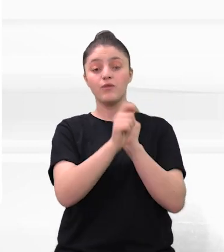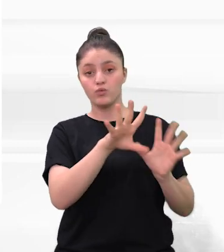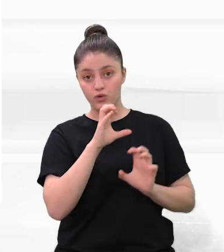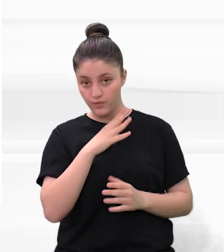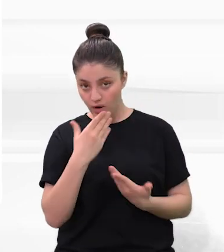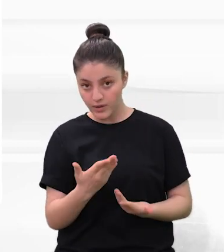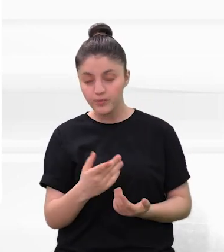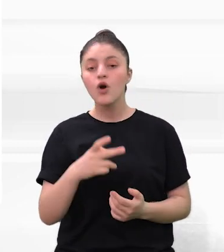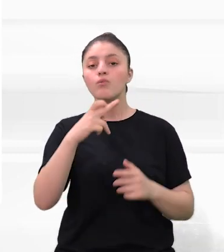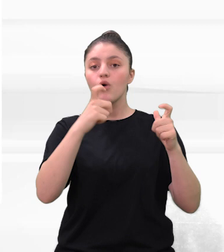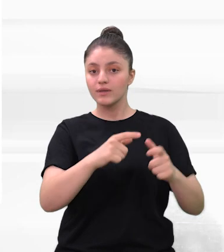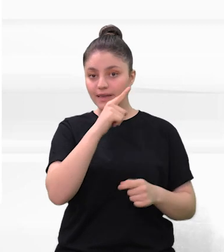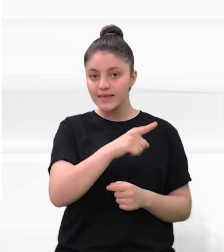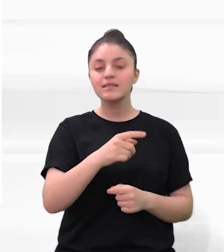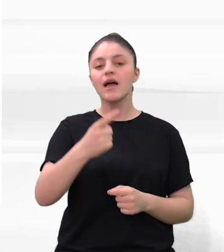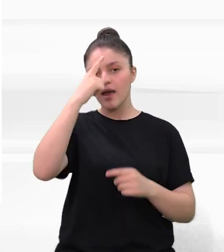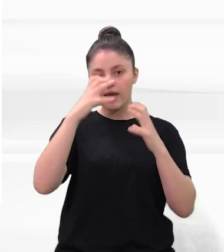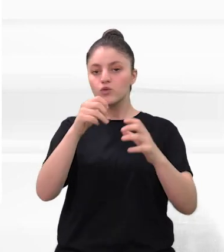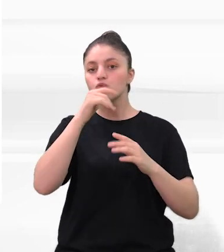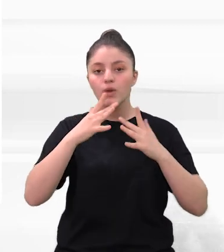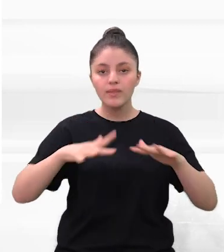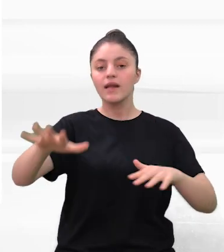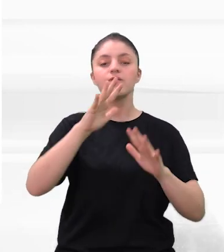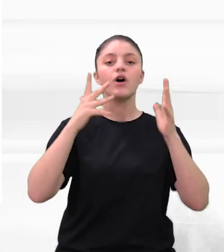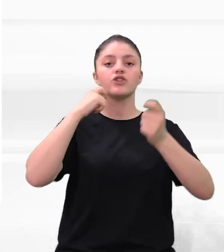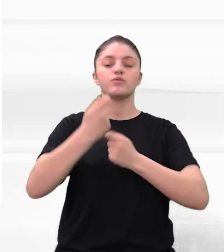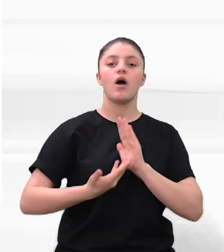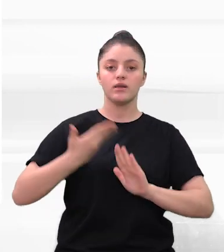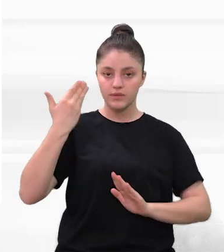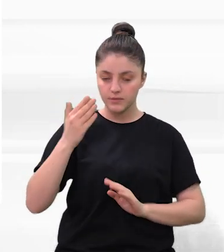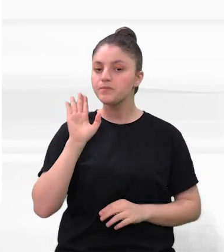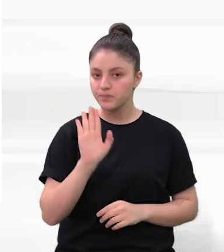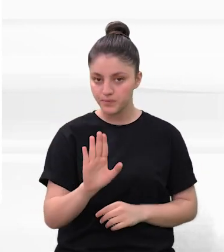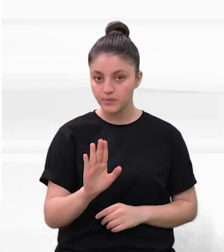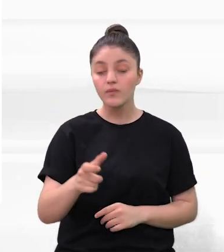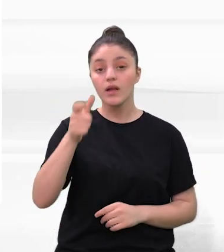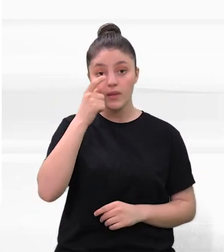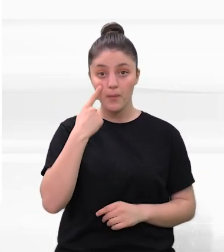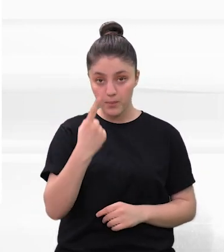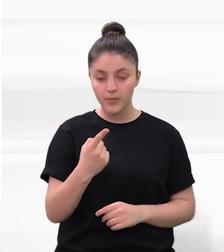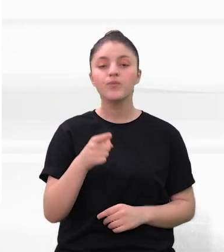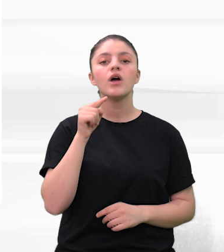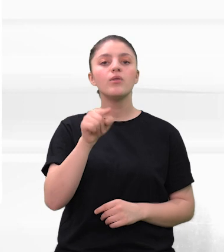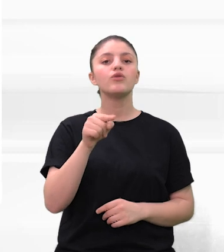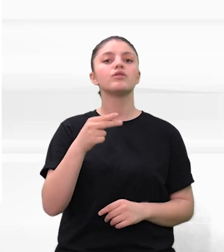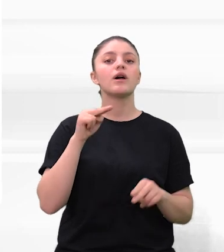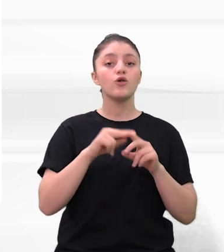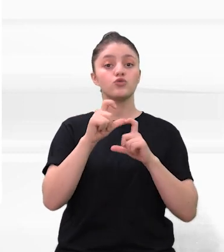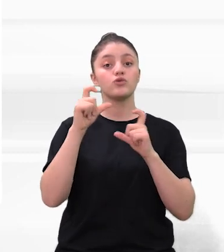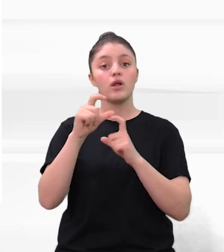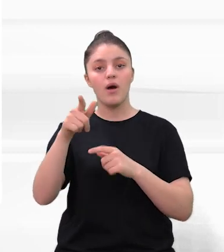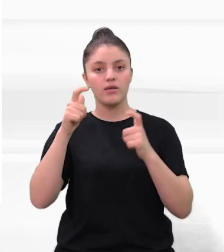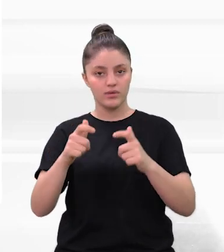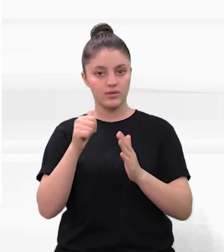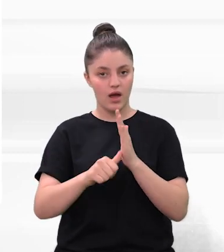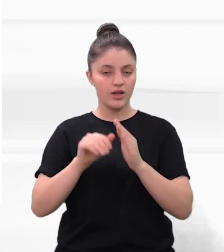olması portekizlilerin toprağındaki faaliyetlerini artırması Evet dikkat edip Kanuni Sultan Süleyman döneminde vurgu yapılmış